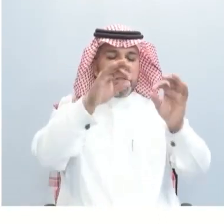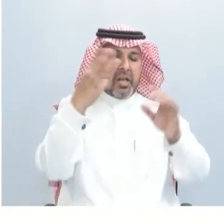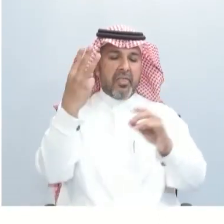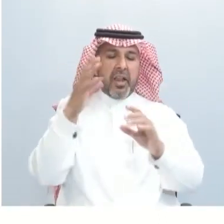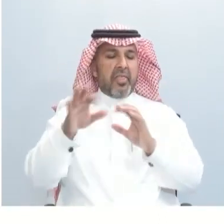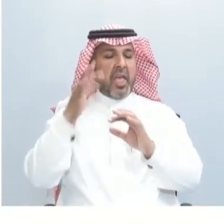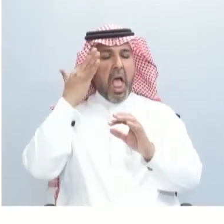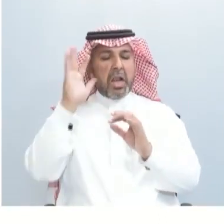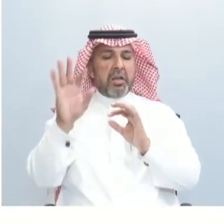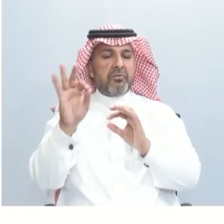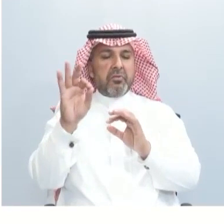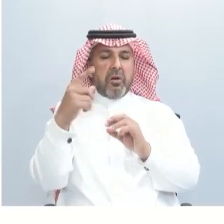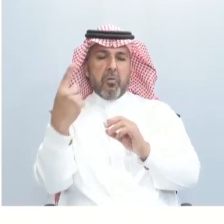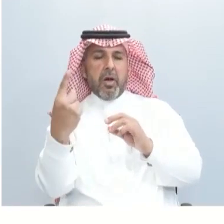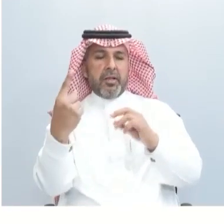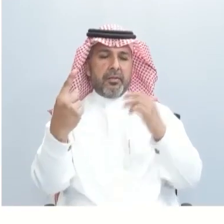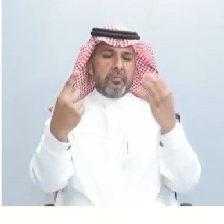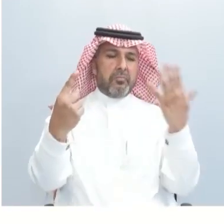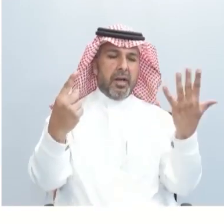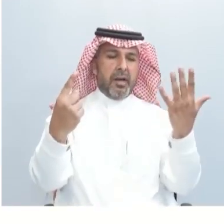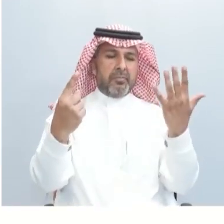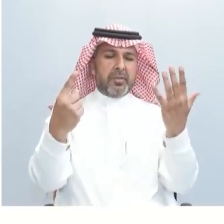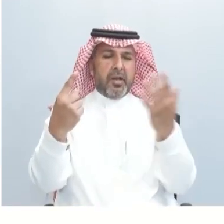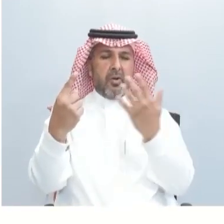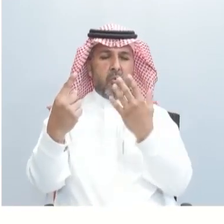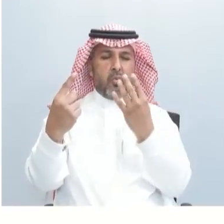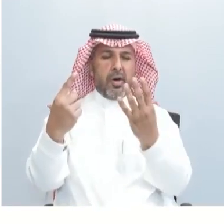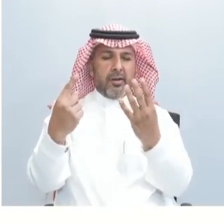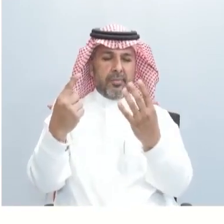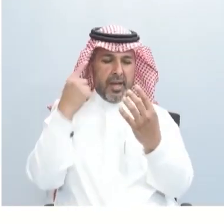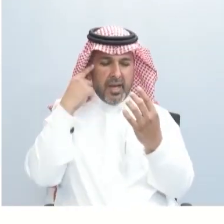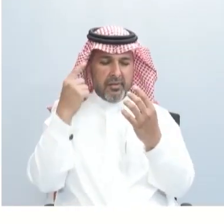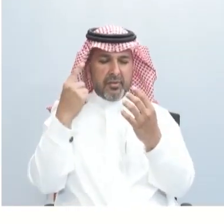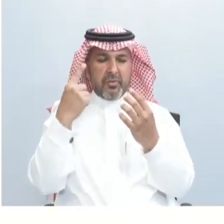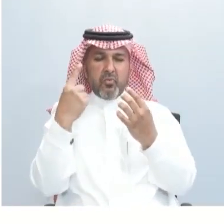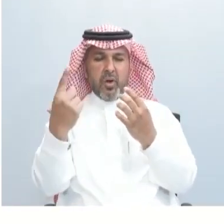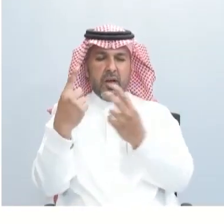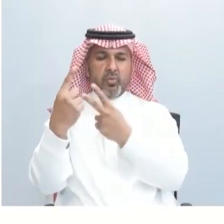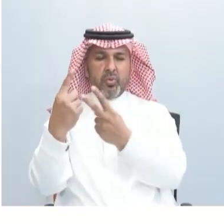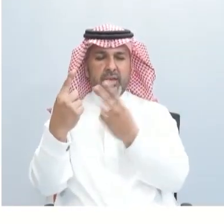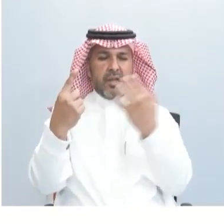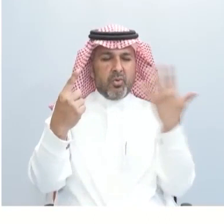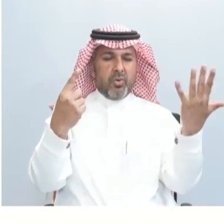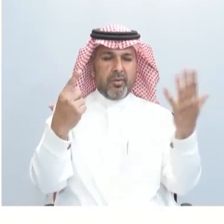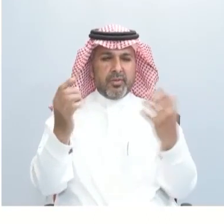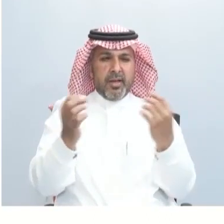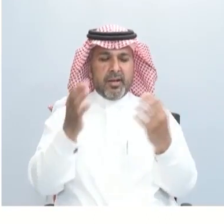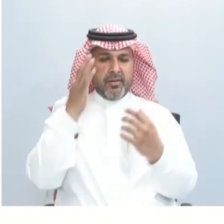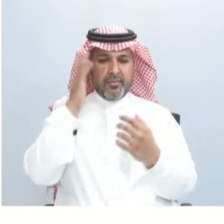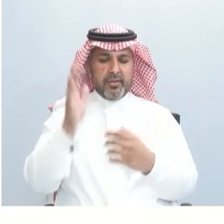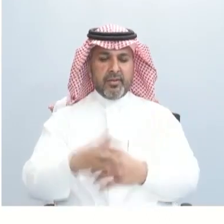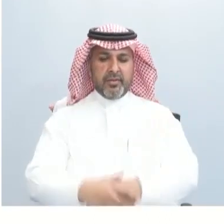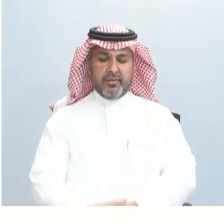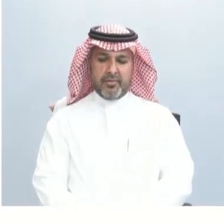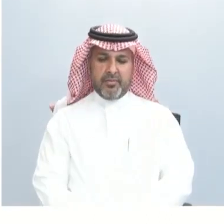ثلاث جوائز وهكذا بكم طريقه يمكن له اختيار جائزه واحده وجائزتين وثلاث جوائز